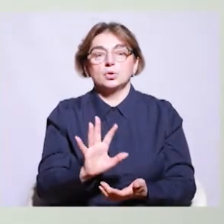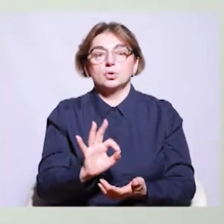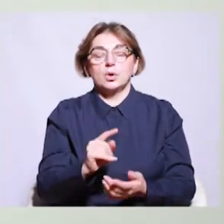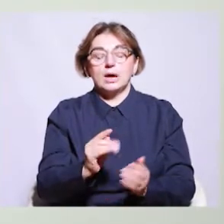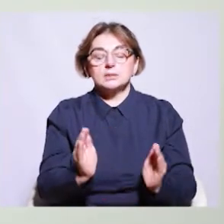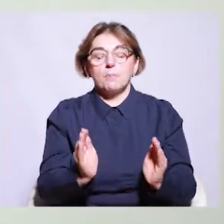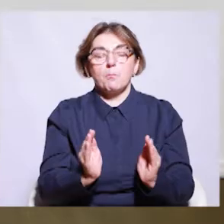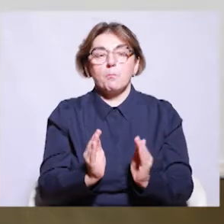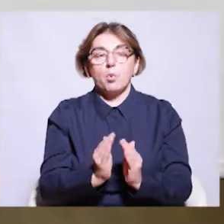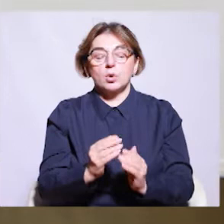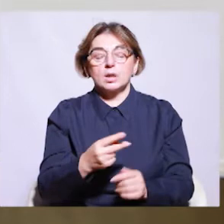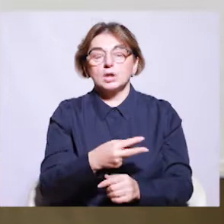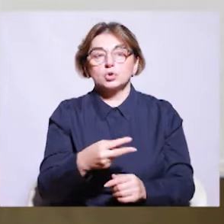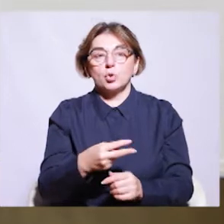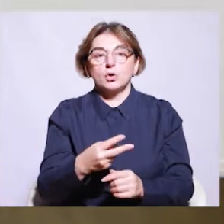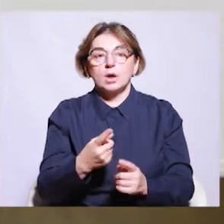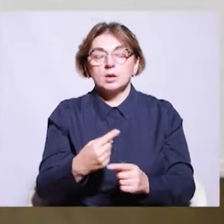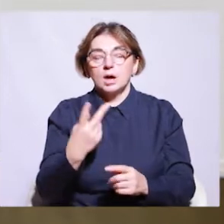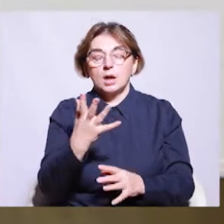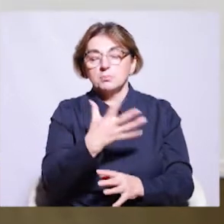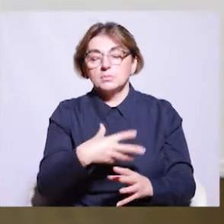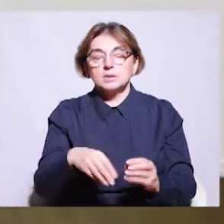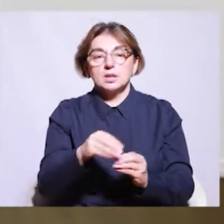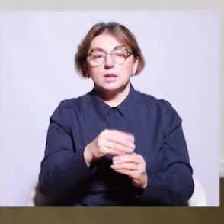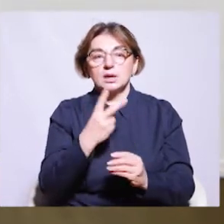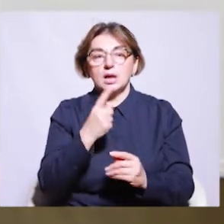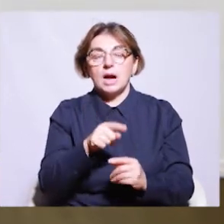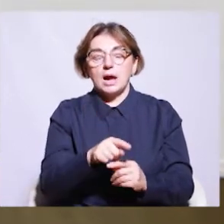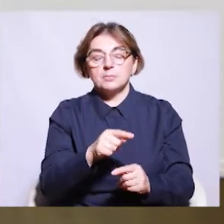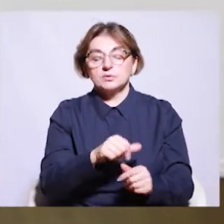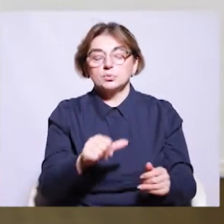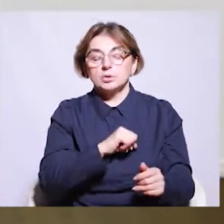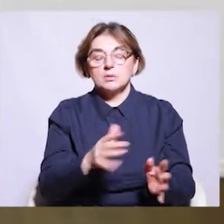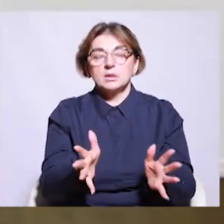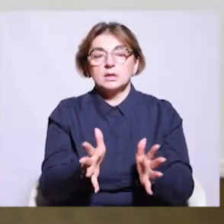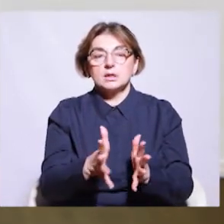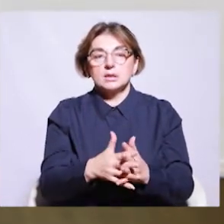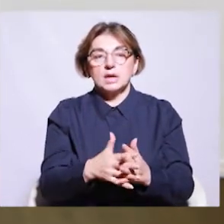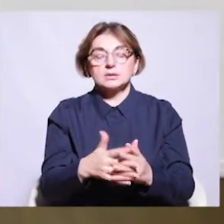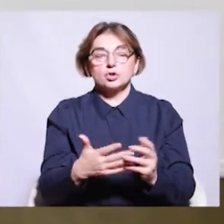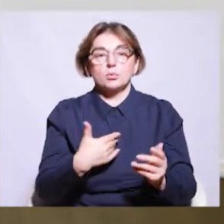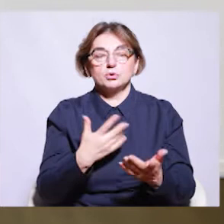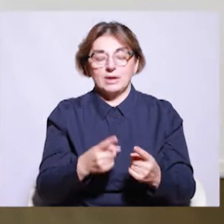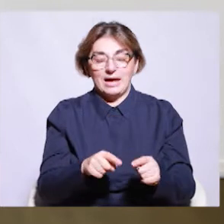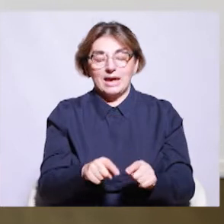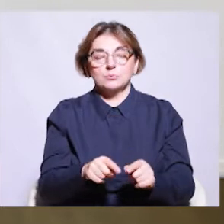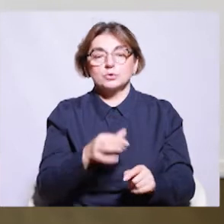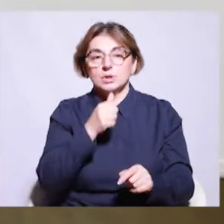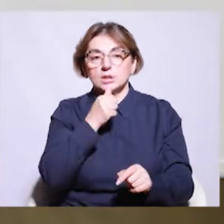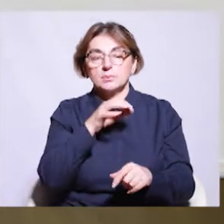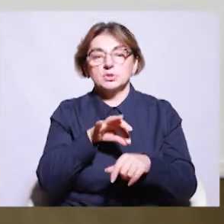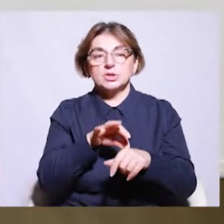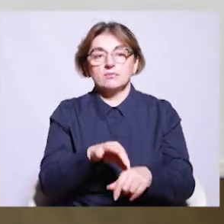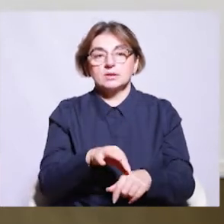ეს მოკლე იონური ტოლობა ასახავს არამხოლოდ აი ამ რეაქციას, რომელიც ჩვენ ახლა ამ წუთას